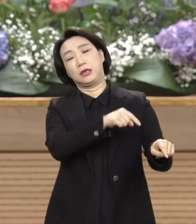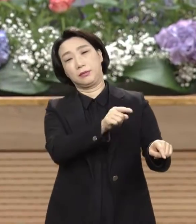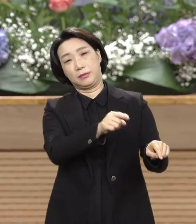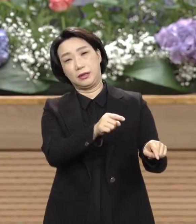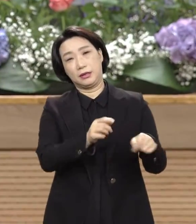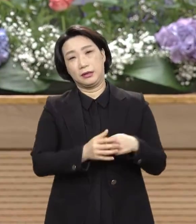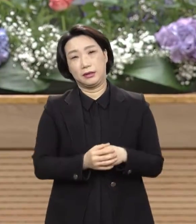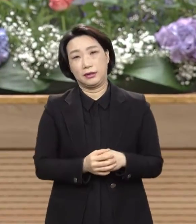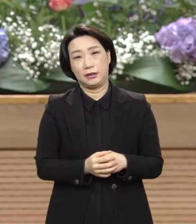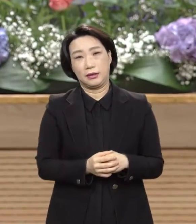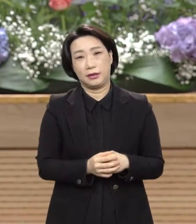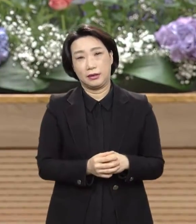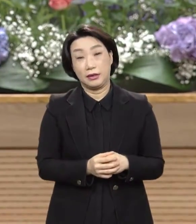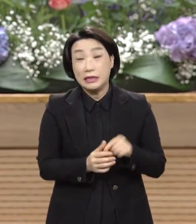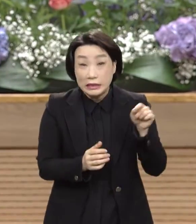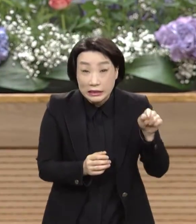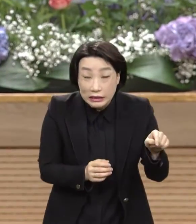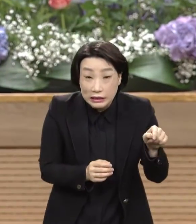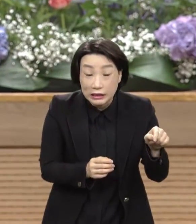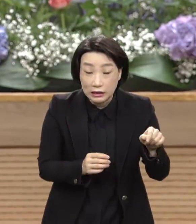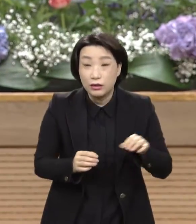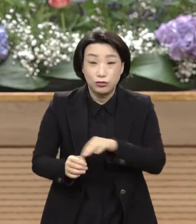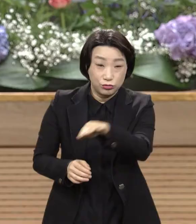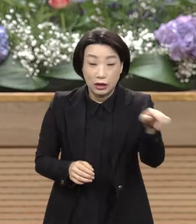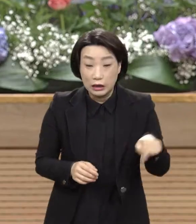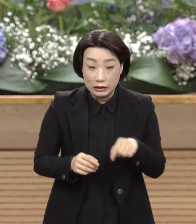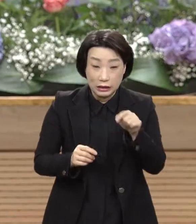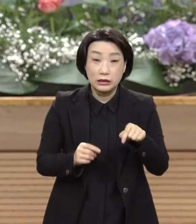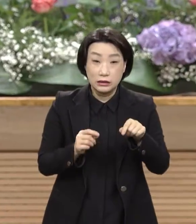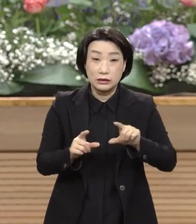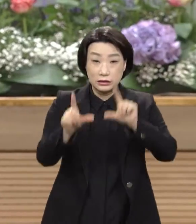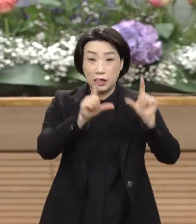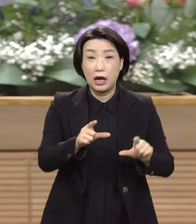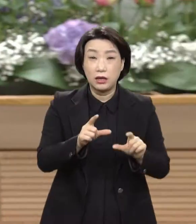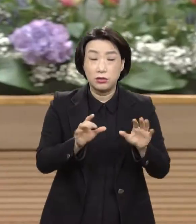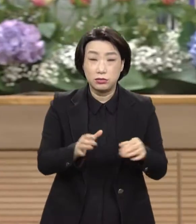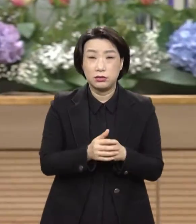놈이야. 그런 속에 살다가